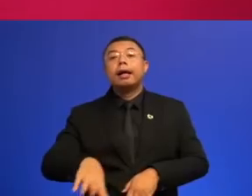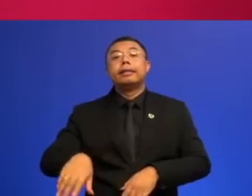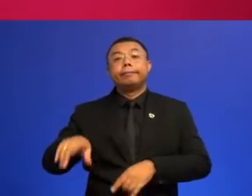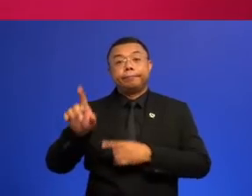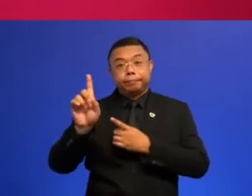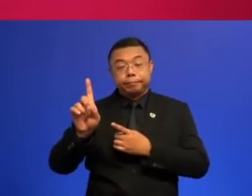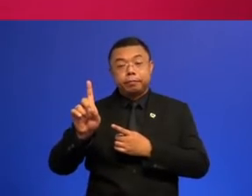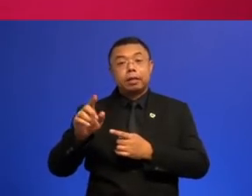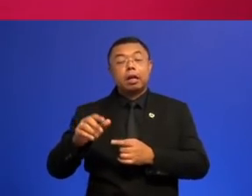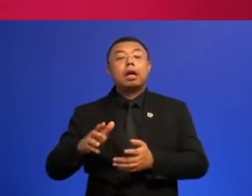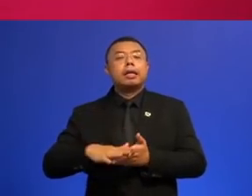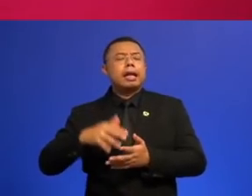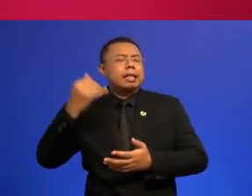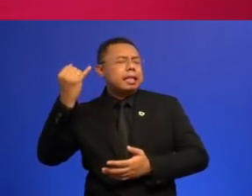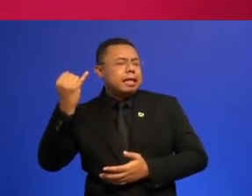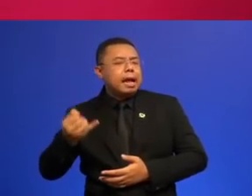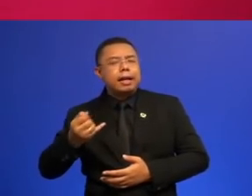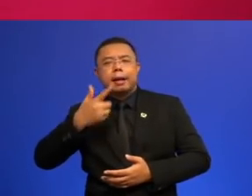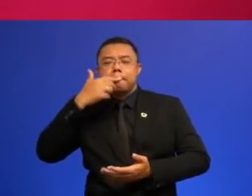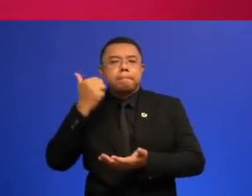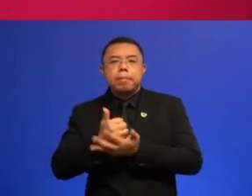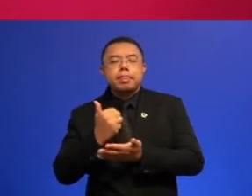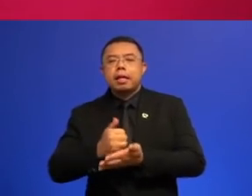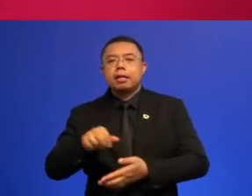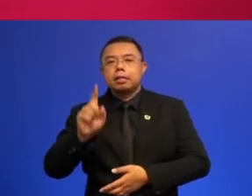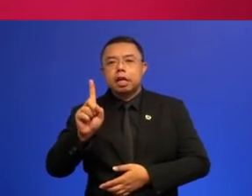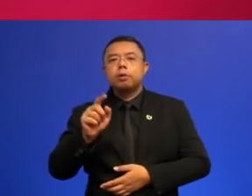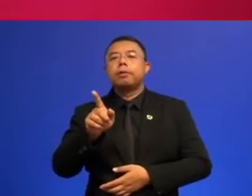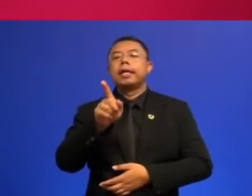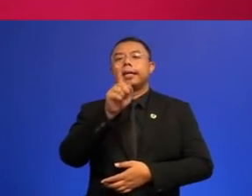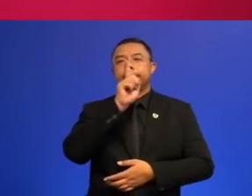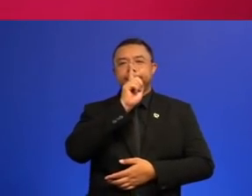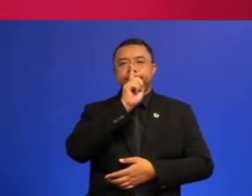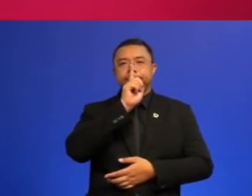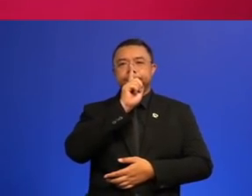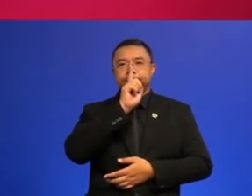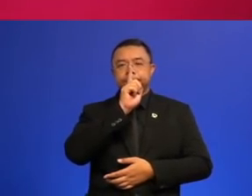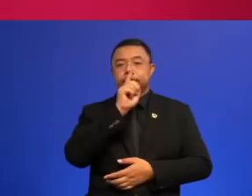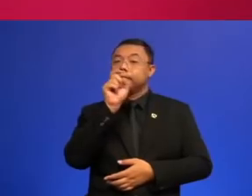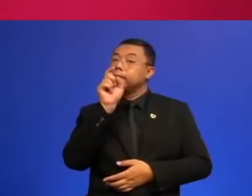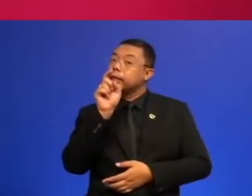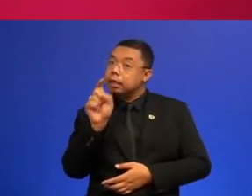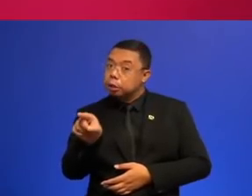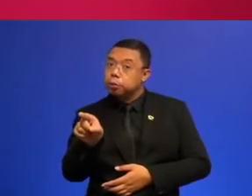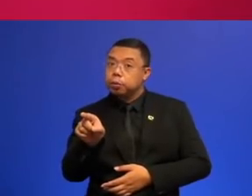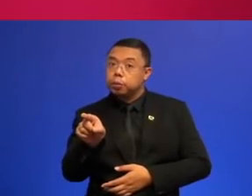satu senjata pamungkas kita itu satu, diam. Itu